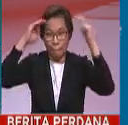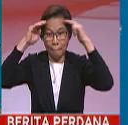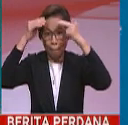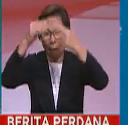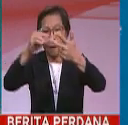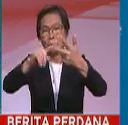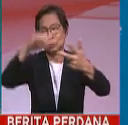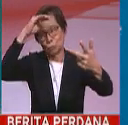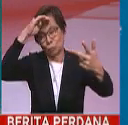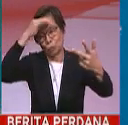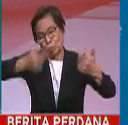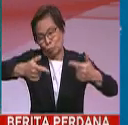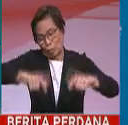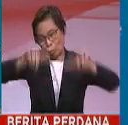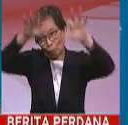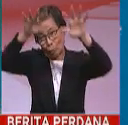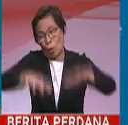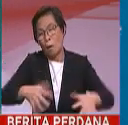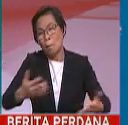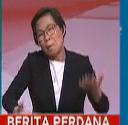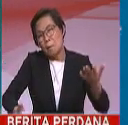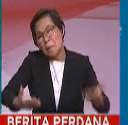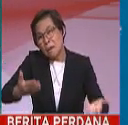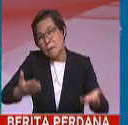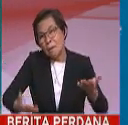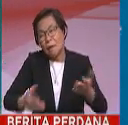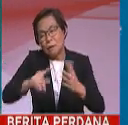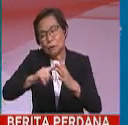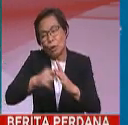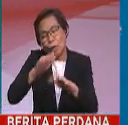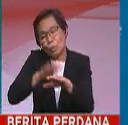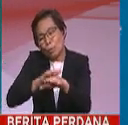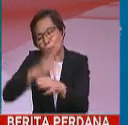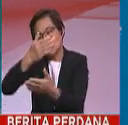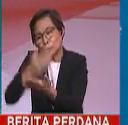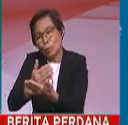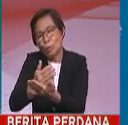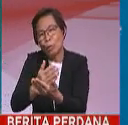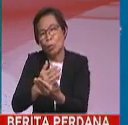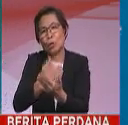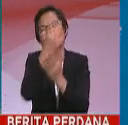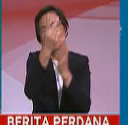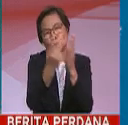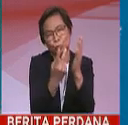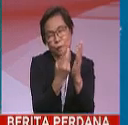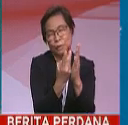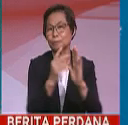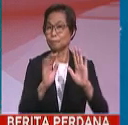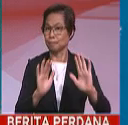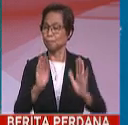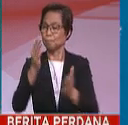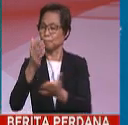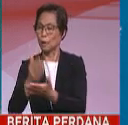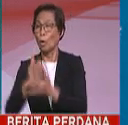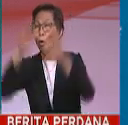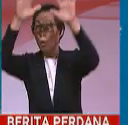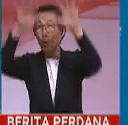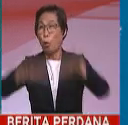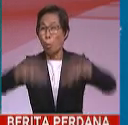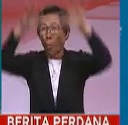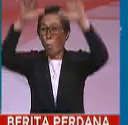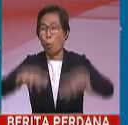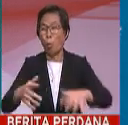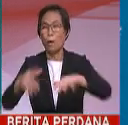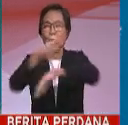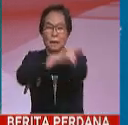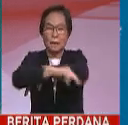dan negeri Johor. Dijangkakan keadaan ini akan mula beransur reda dalam tempoh 2 jam sahaja lagi. Hujan lebat yang berlaku